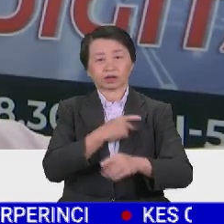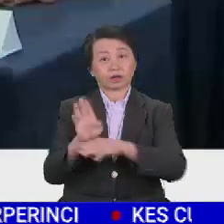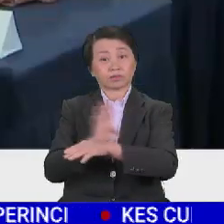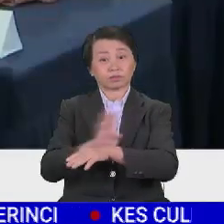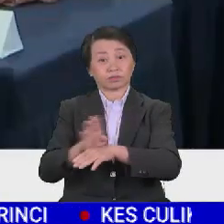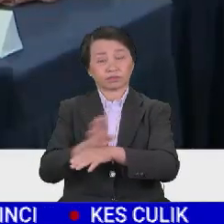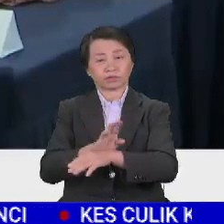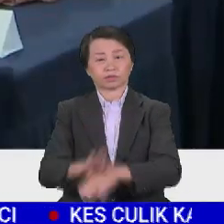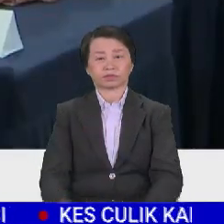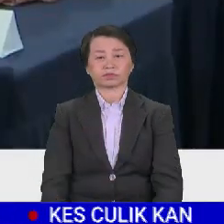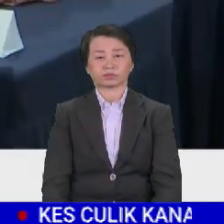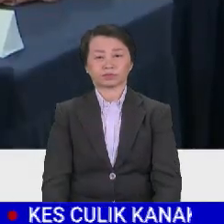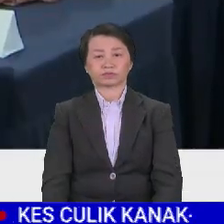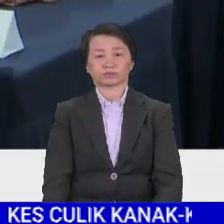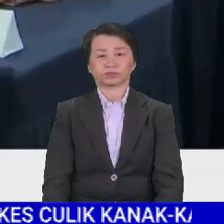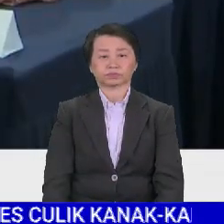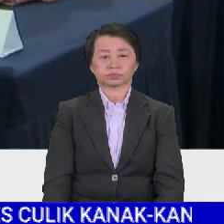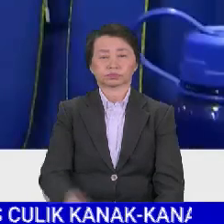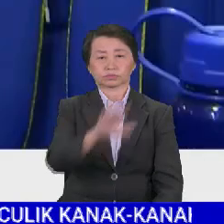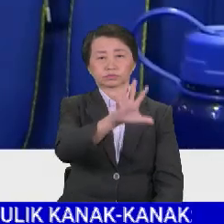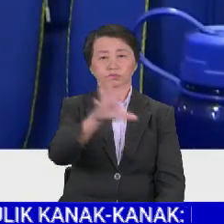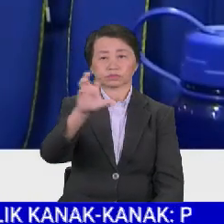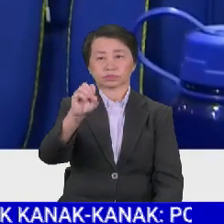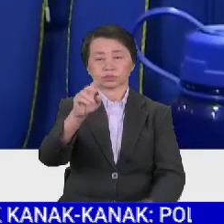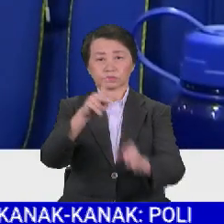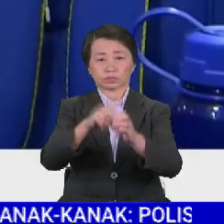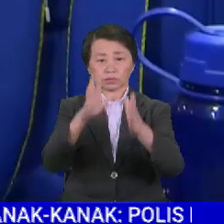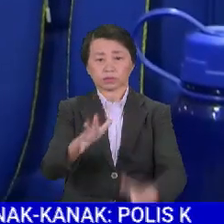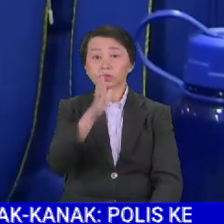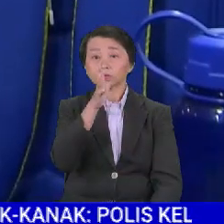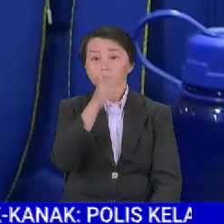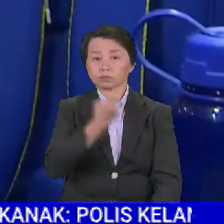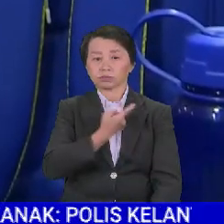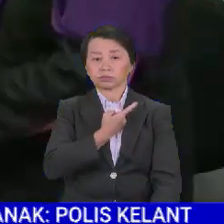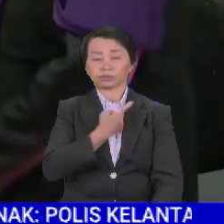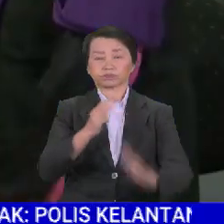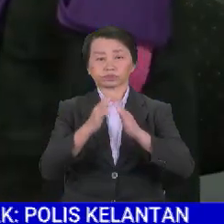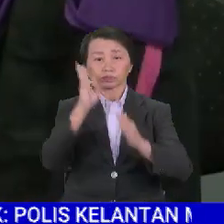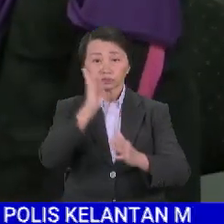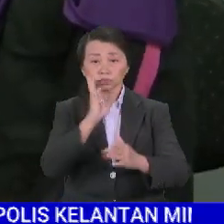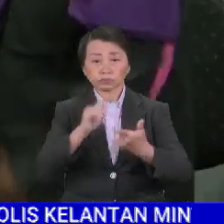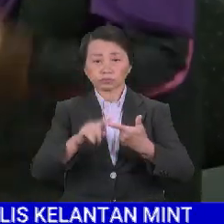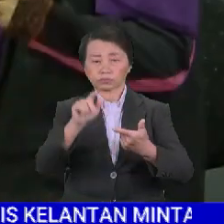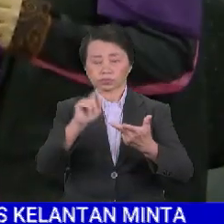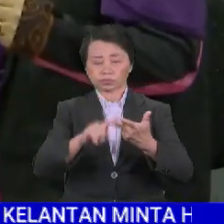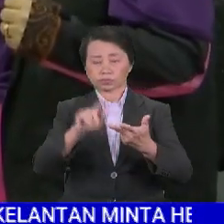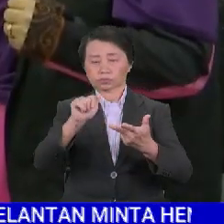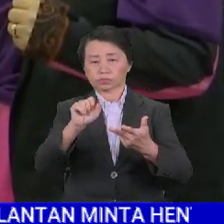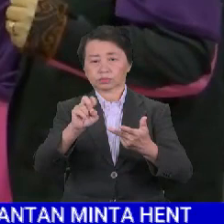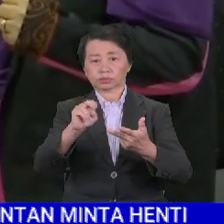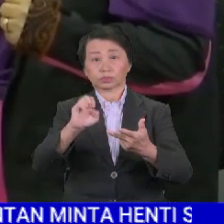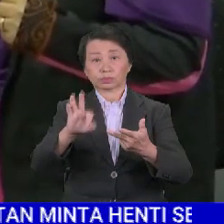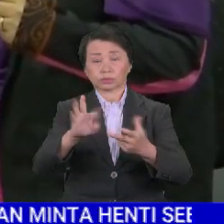business woman. Seramai 50 peserta terdiri ibu tunggal, suri rumah, wanita dan asnaf menyertai program